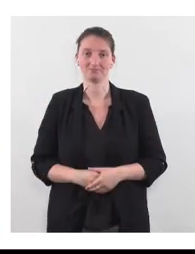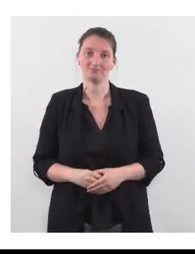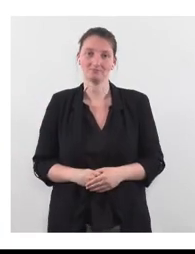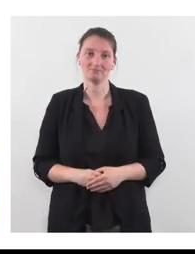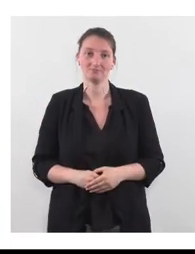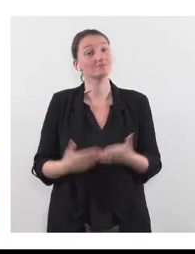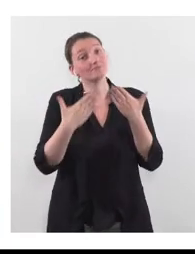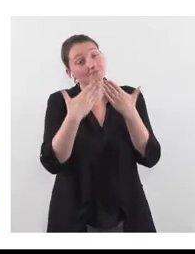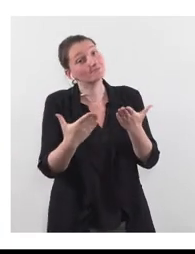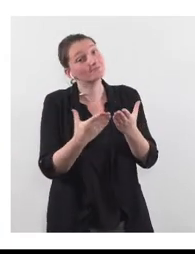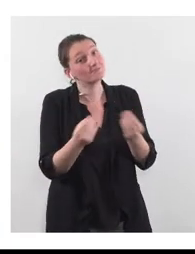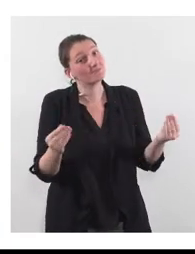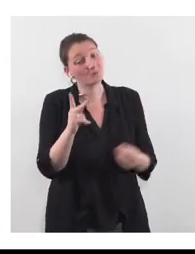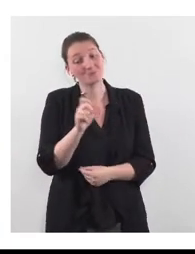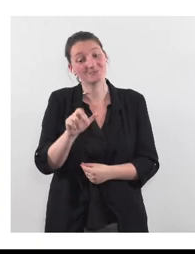Thank you very much.